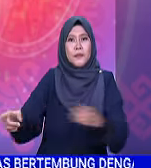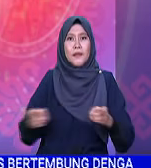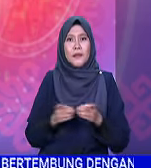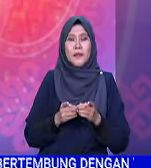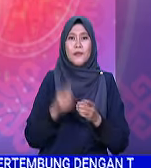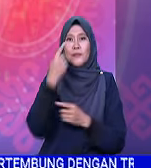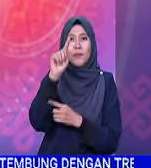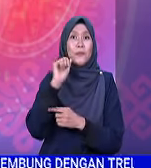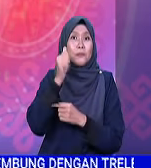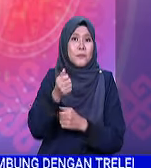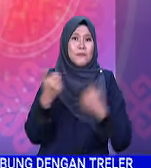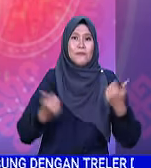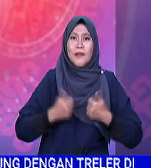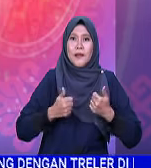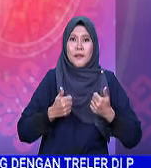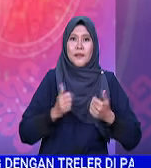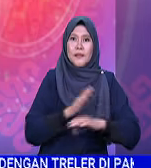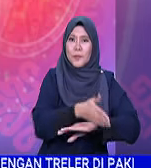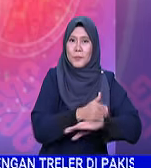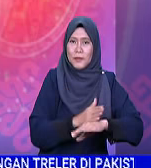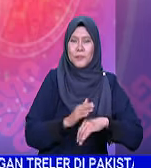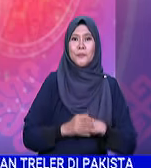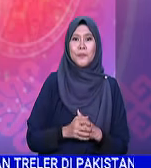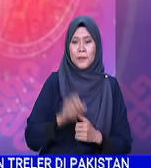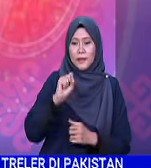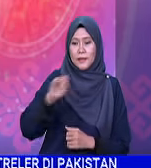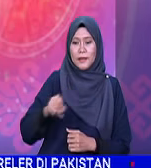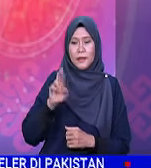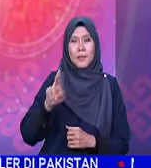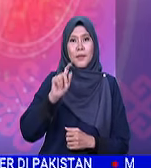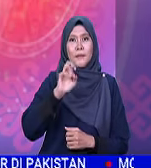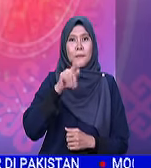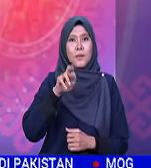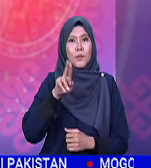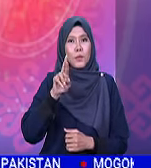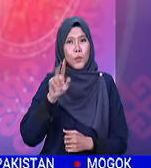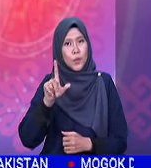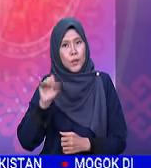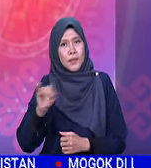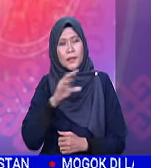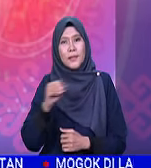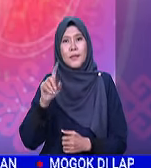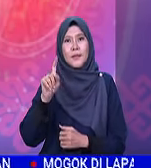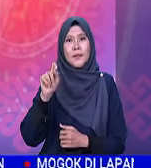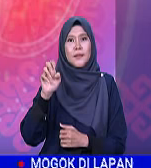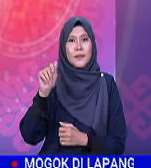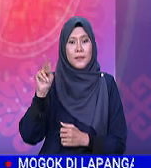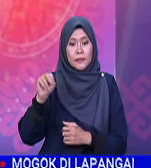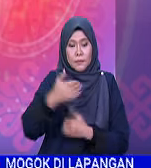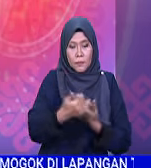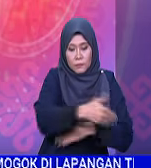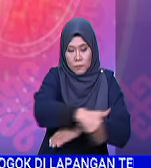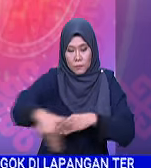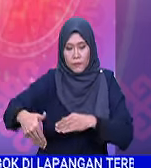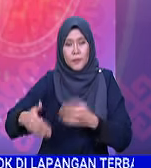menjelang sambutan Hari Raya Aidiladha esok. Antaranya SJR Tamparoli dan Tenggilan yang merupakan sempadan daerah menuju